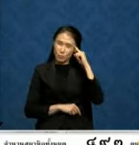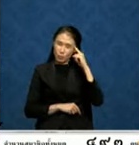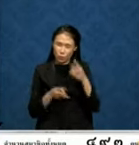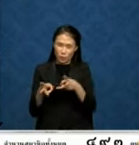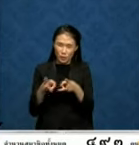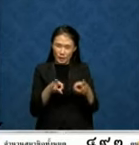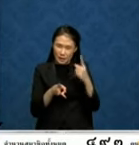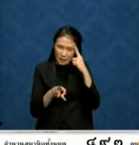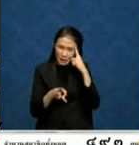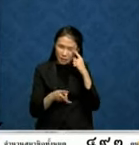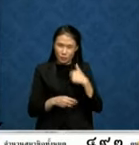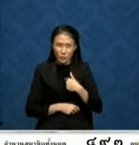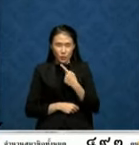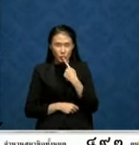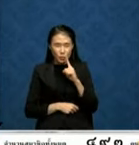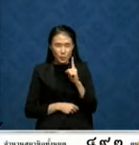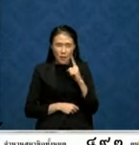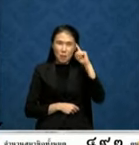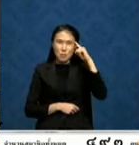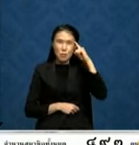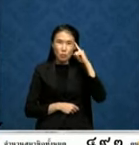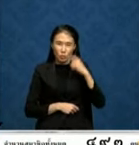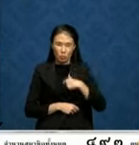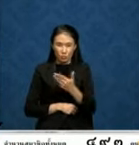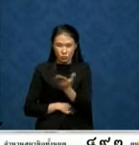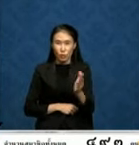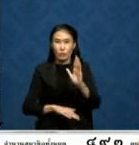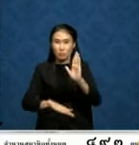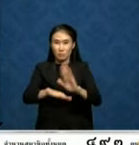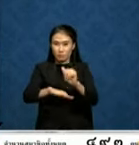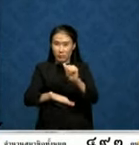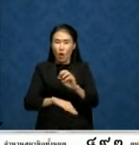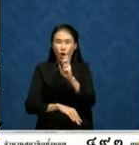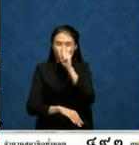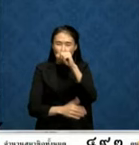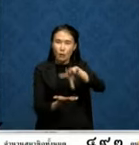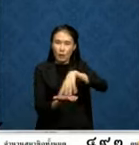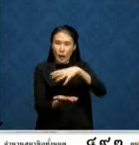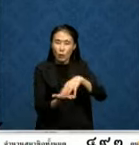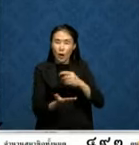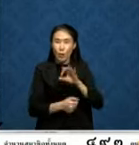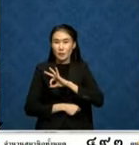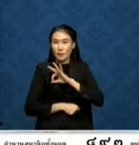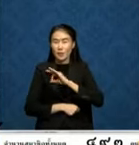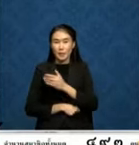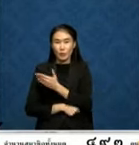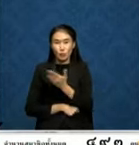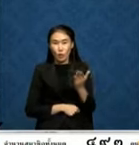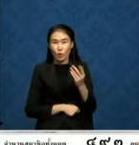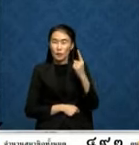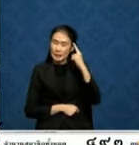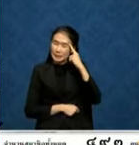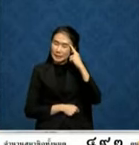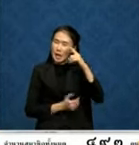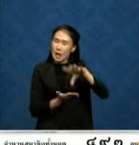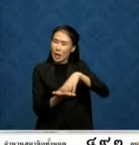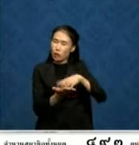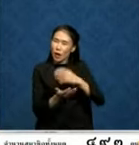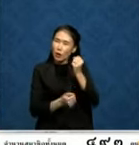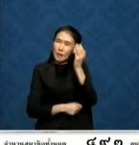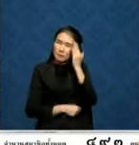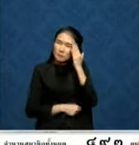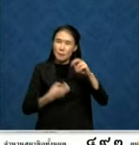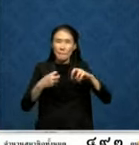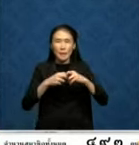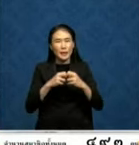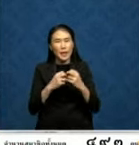การอย่างไรนะครับท่านเป็นผู้เชี่ยวชาญนะครับท่านลองพูดให้สมาชิกสภาแห่งนี้ได้ฟังหน่อยครับว่าปัญห